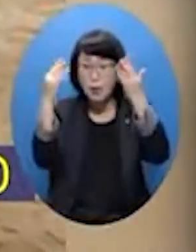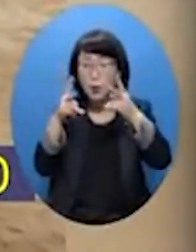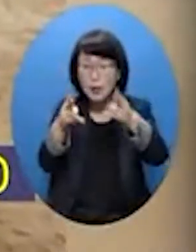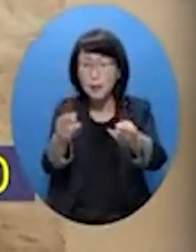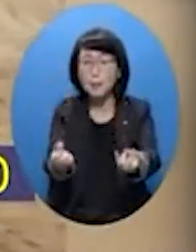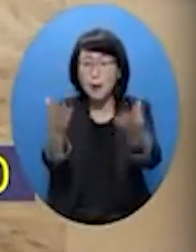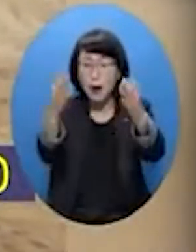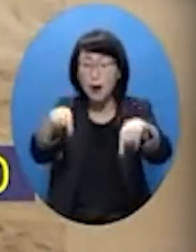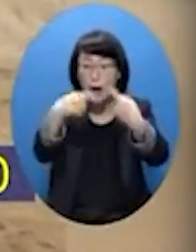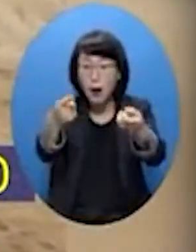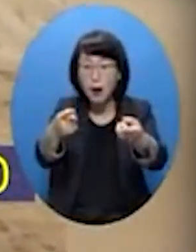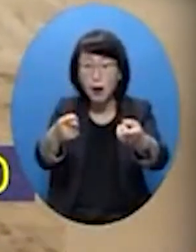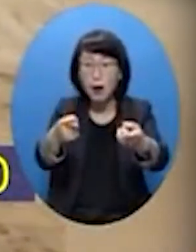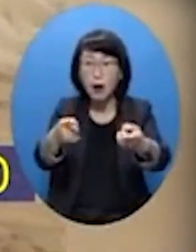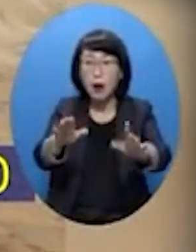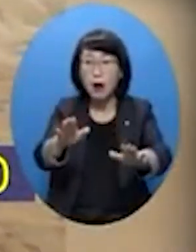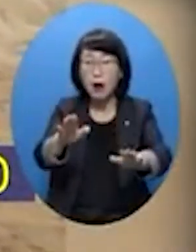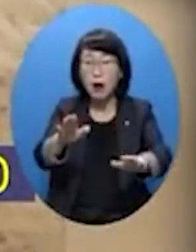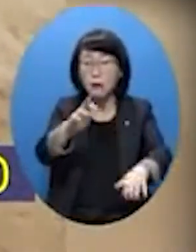힘들더라구요